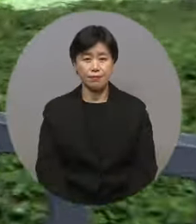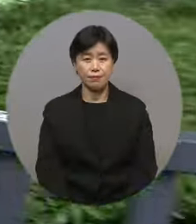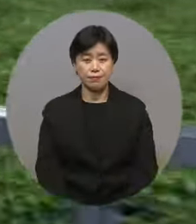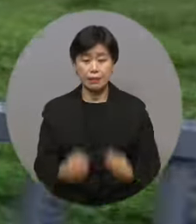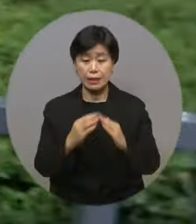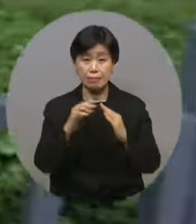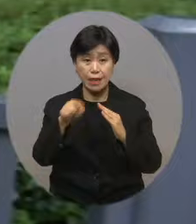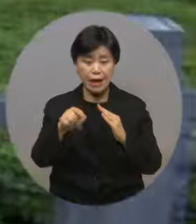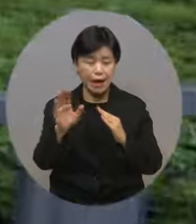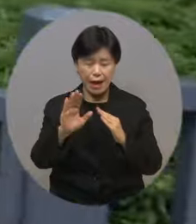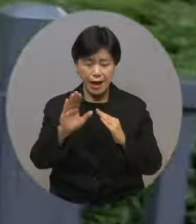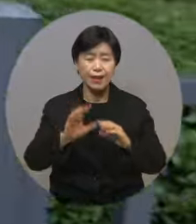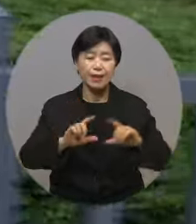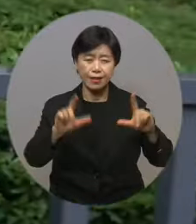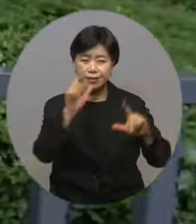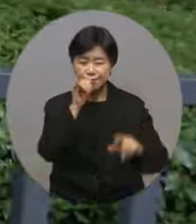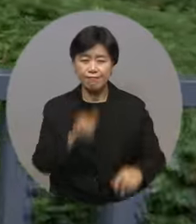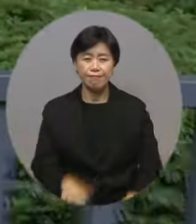잘 안 나가는 날도